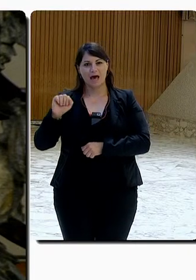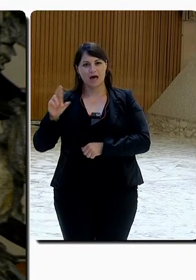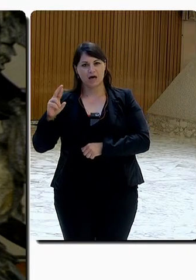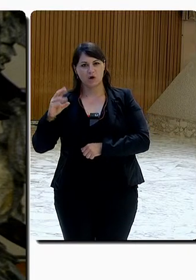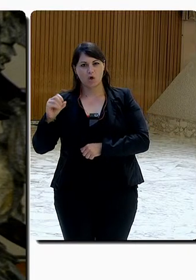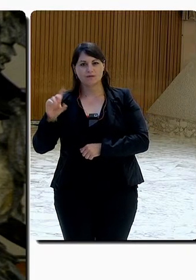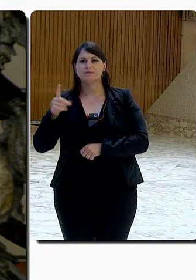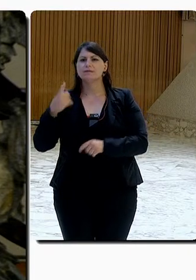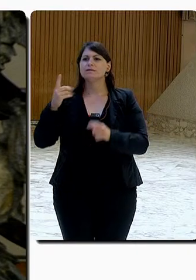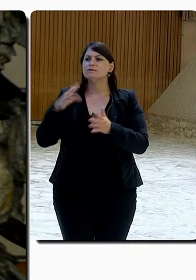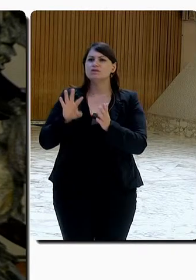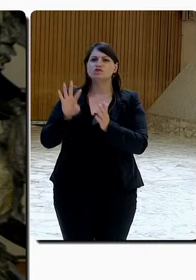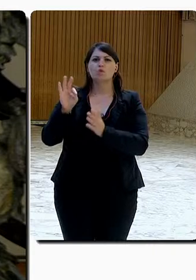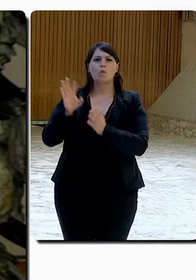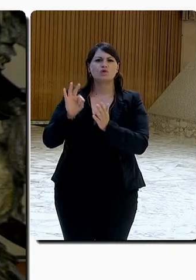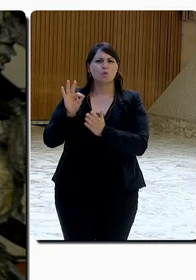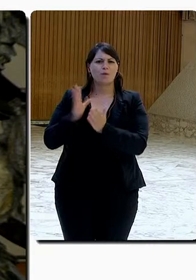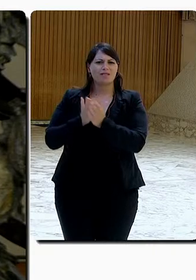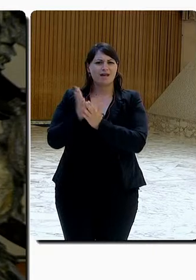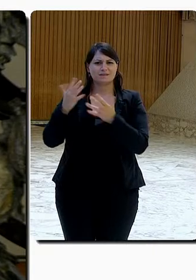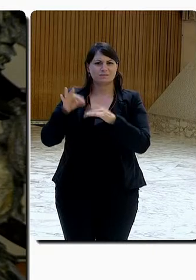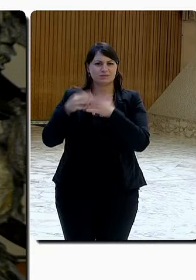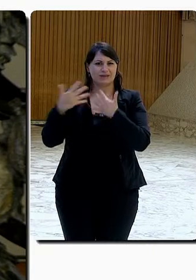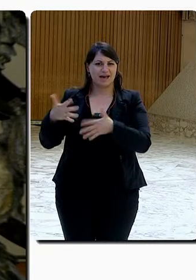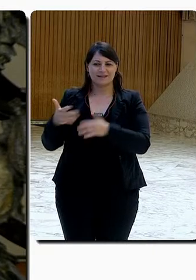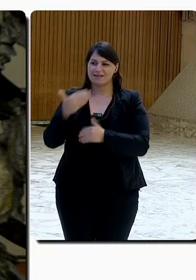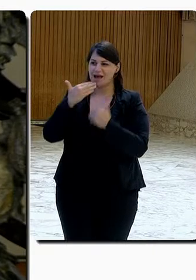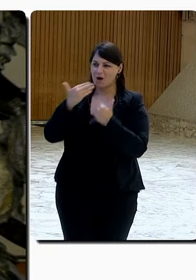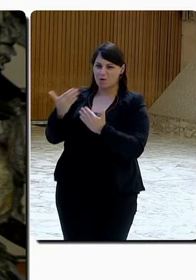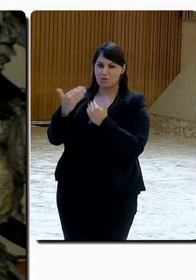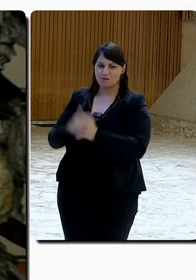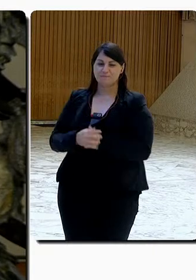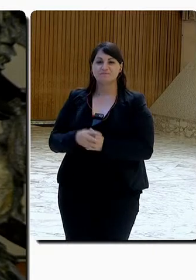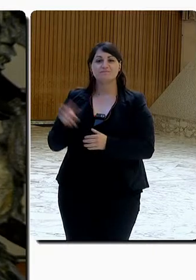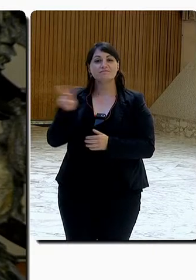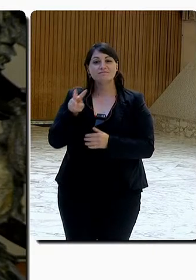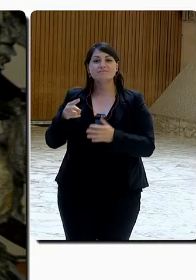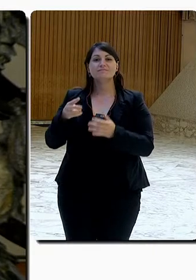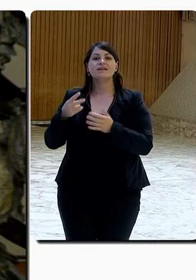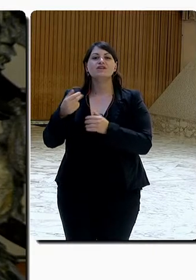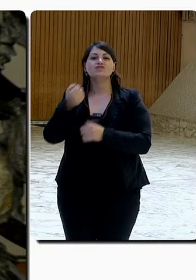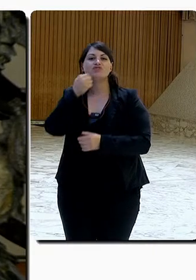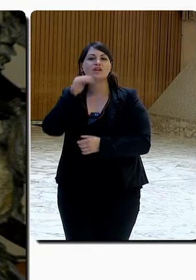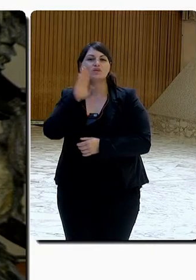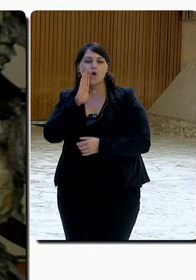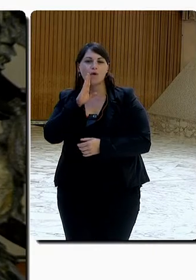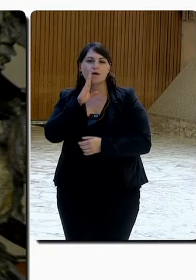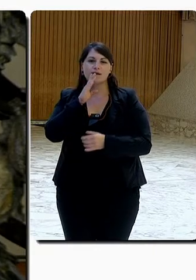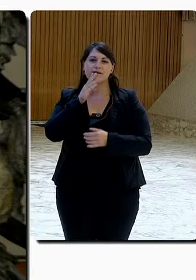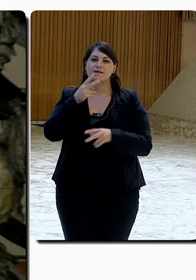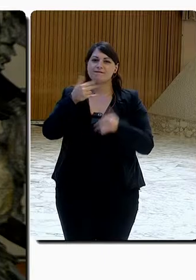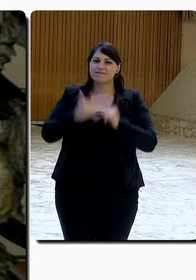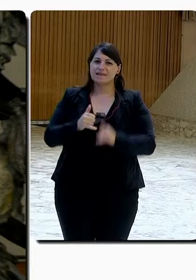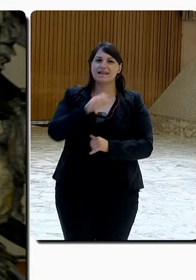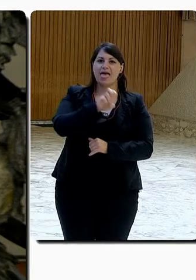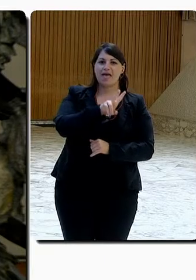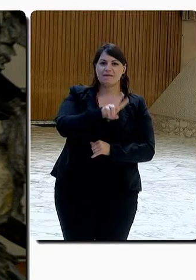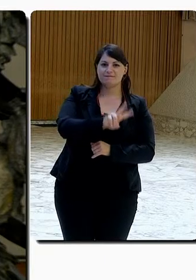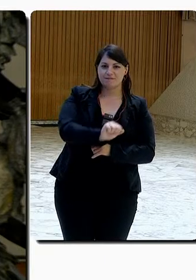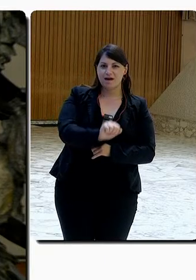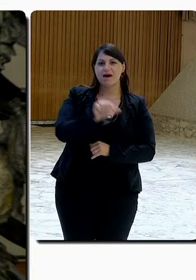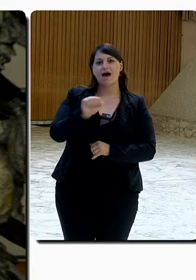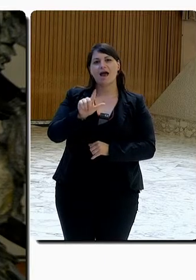anni, auguri Alvaro e Maria, genitori di Eva e Alvaro, un meritato applauso.